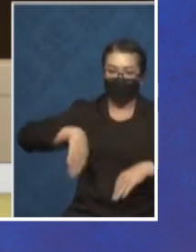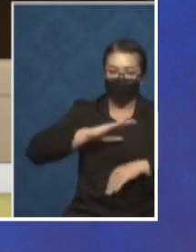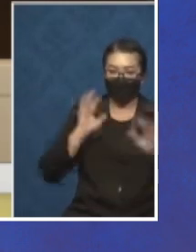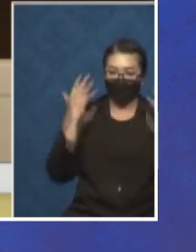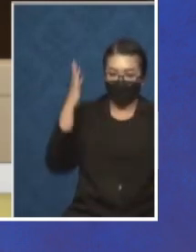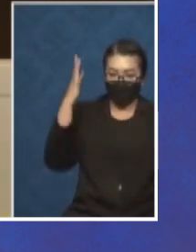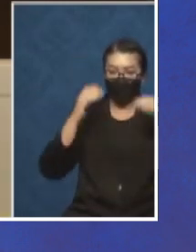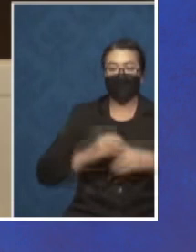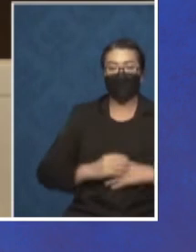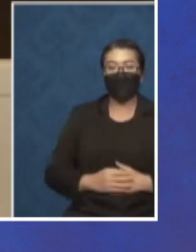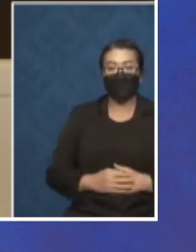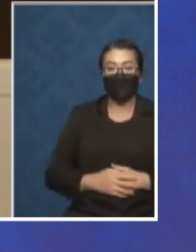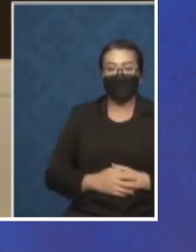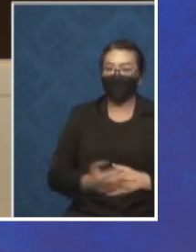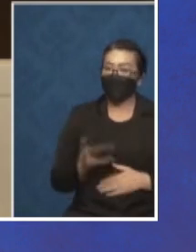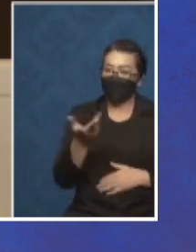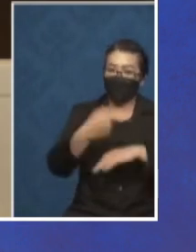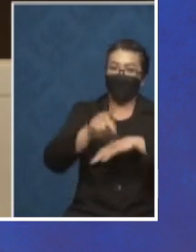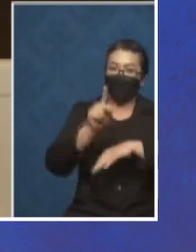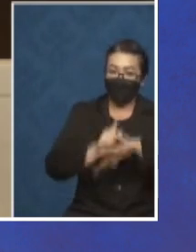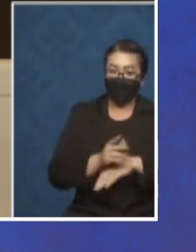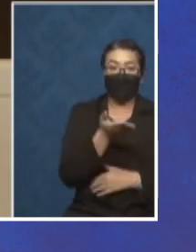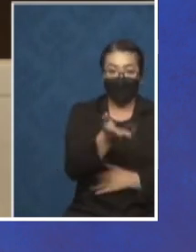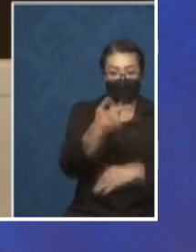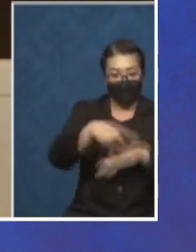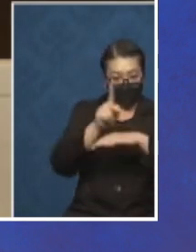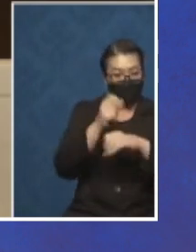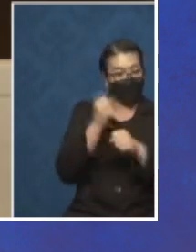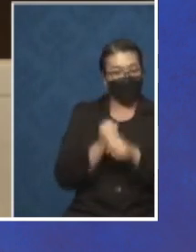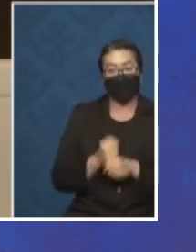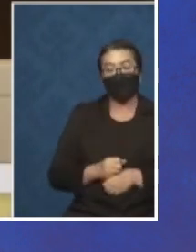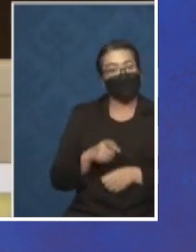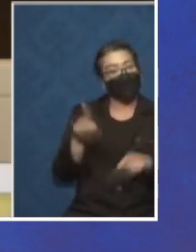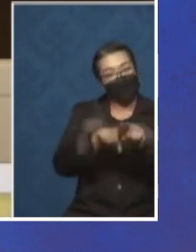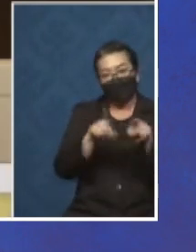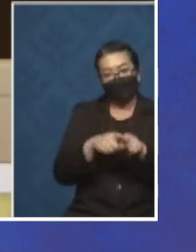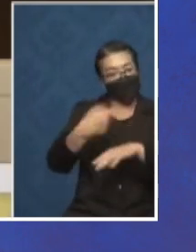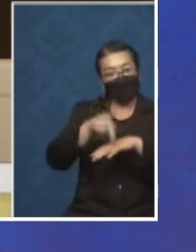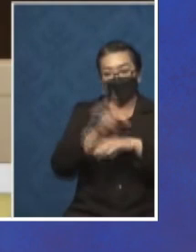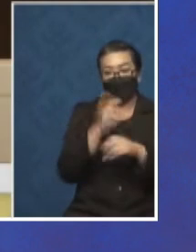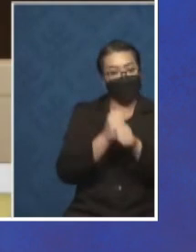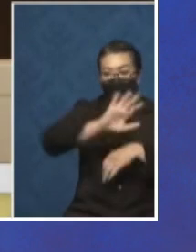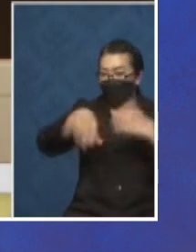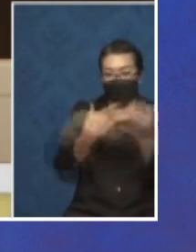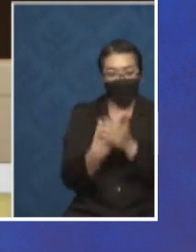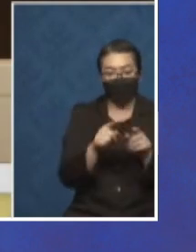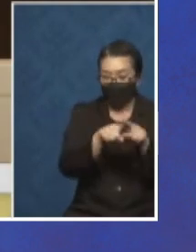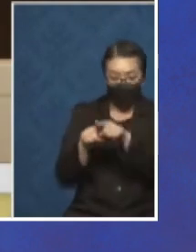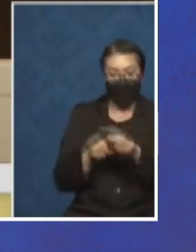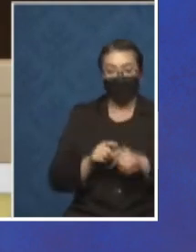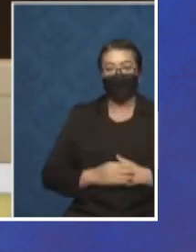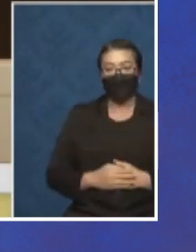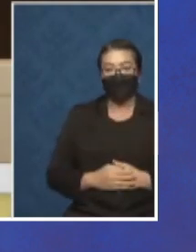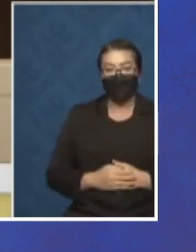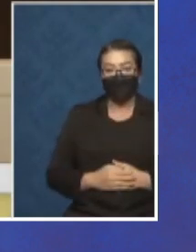อ241 237ไม่ครบองค์ประชุม ไม่ครบล่มไปอันนี้ภาษีสรรพสามิต นี่ที่เป็นปัญหาเนี่ยครับ ดูปัญหา